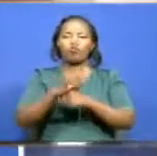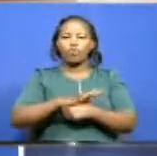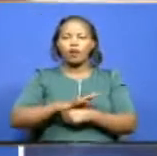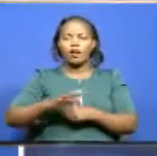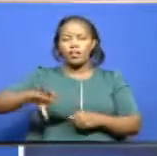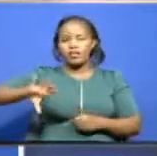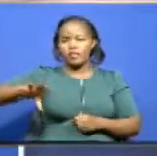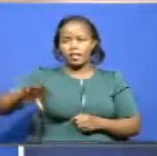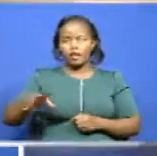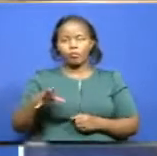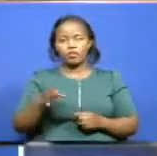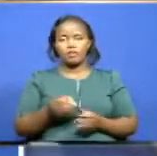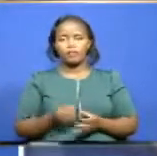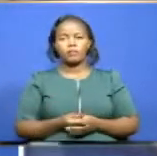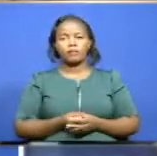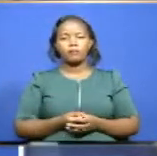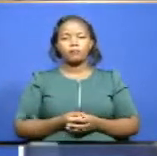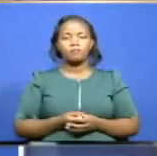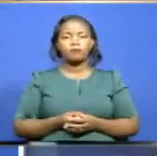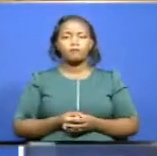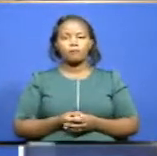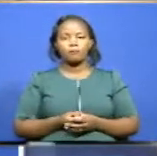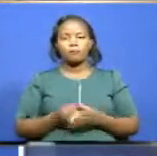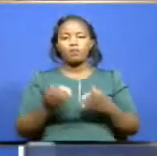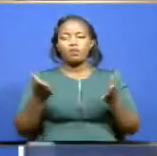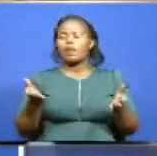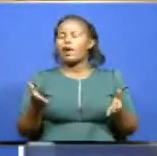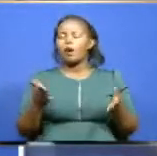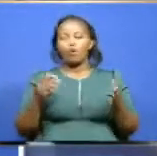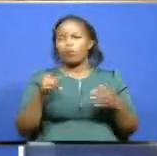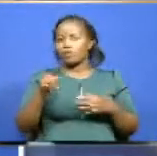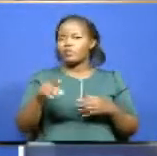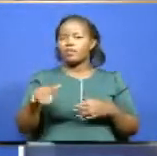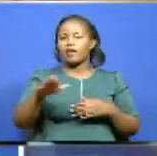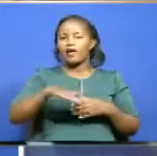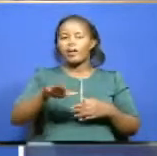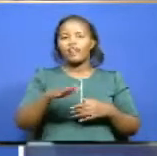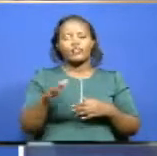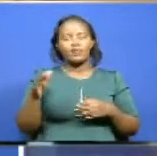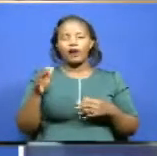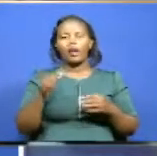kaunti hiyo. COVID-19 cases imeenda juu kuliko